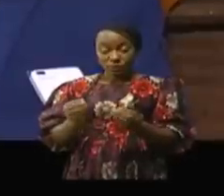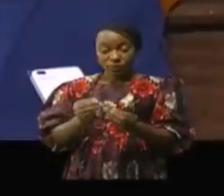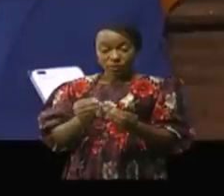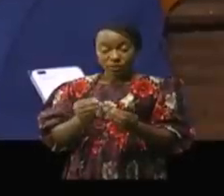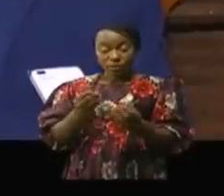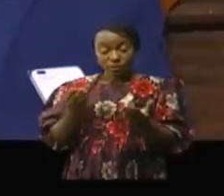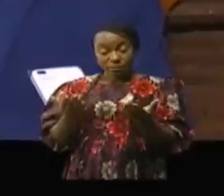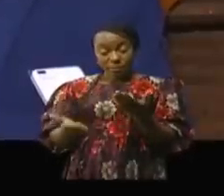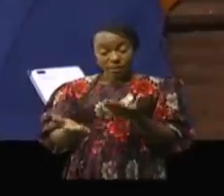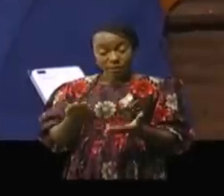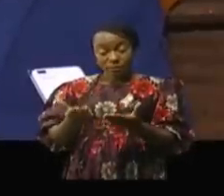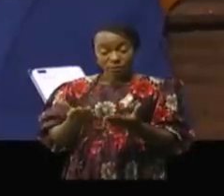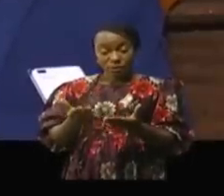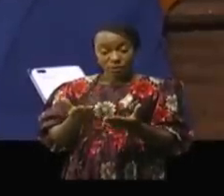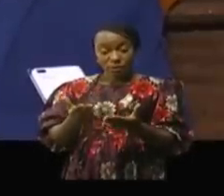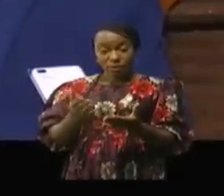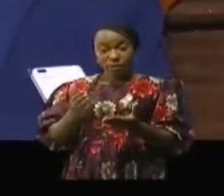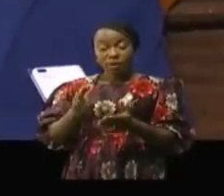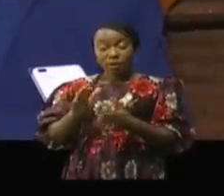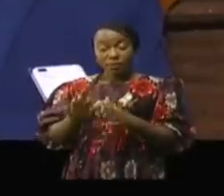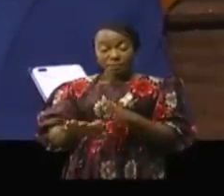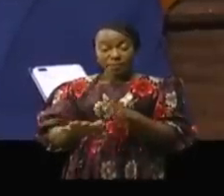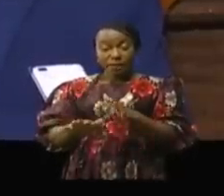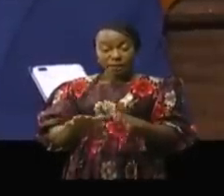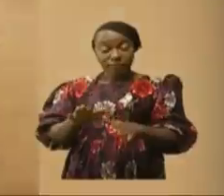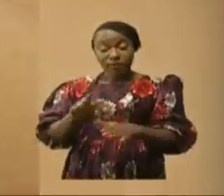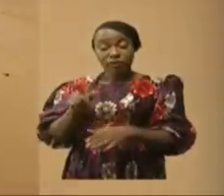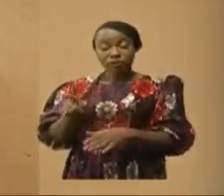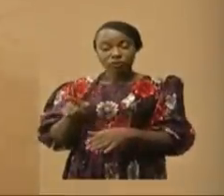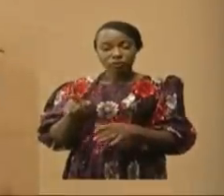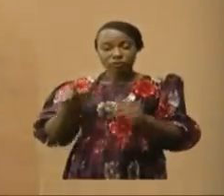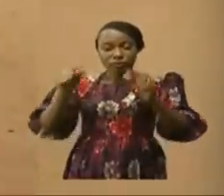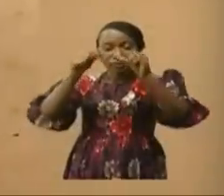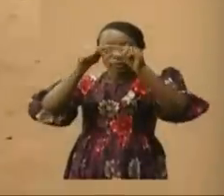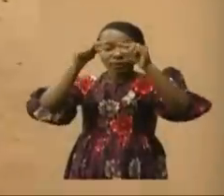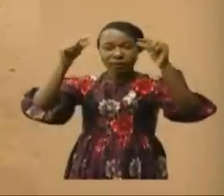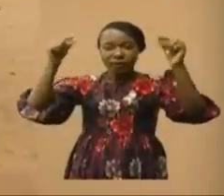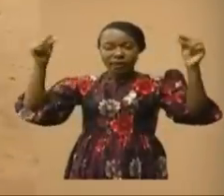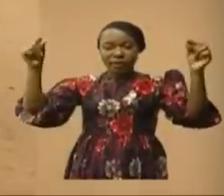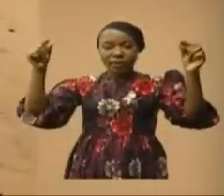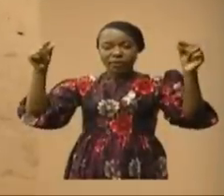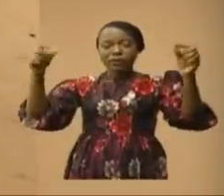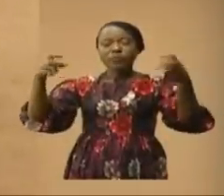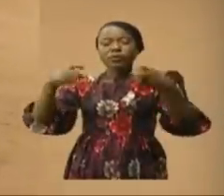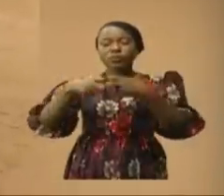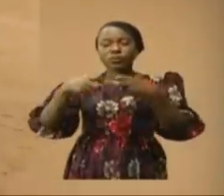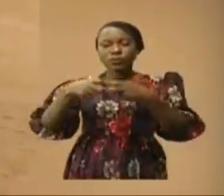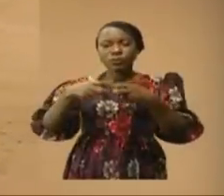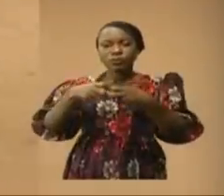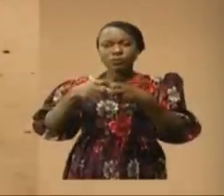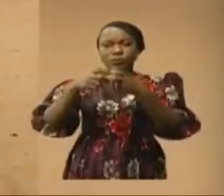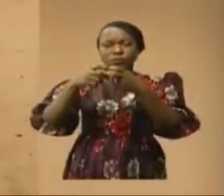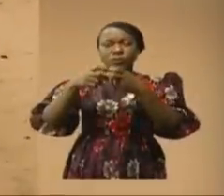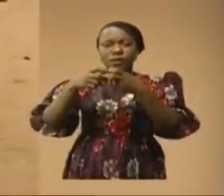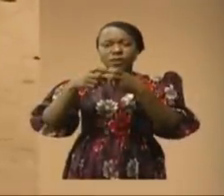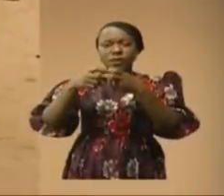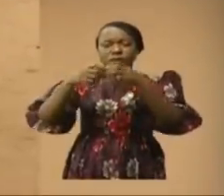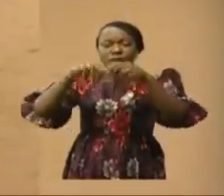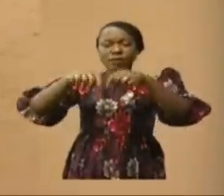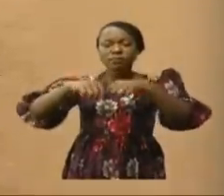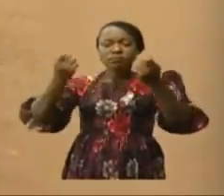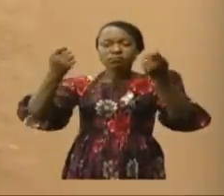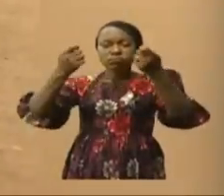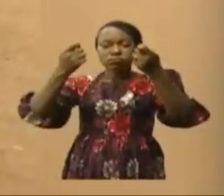manifestation, il y a un câble du courant électrique de la SNEL qui a lâché et qui